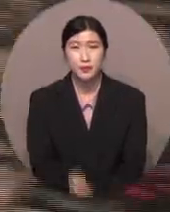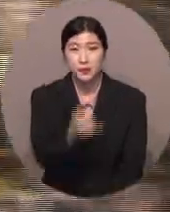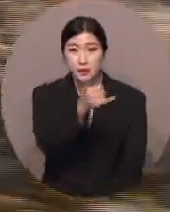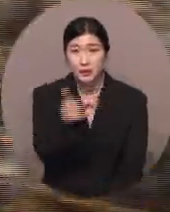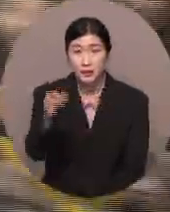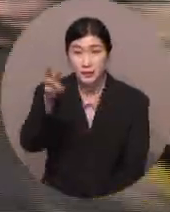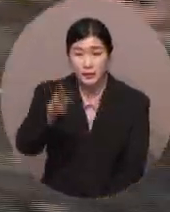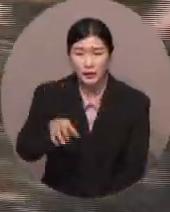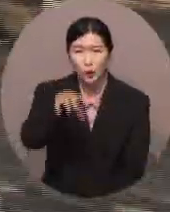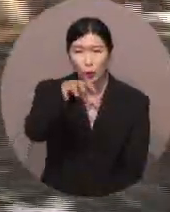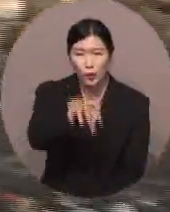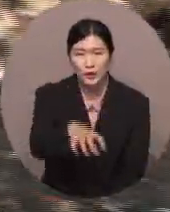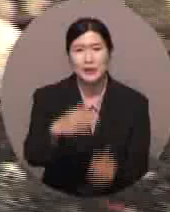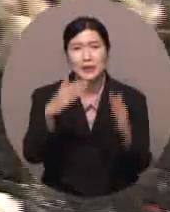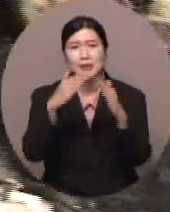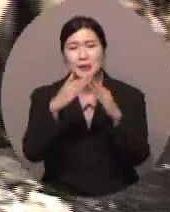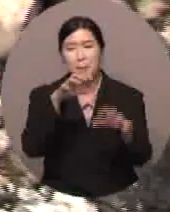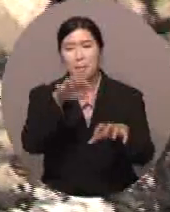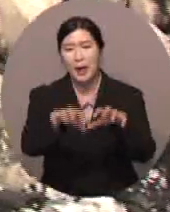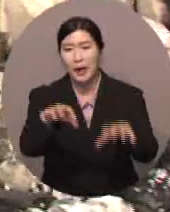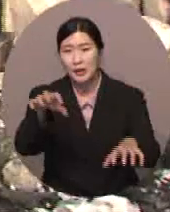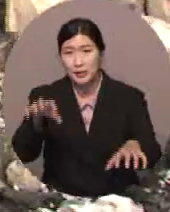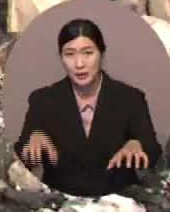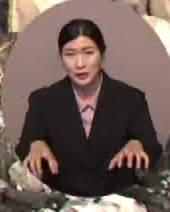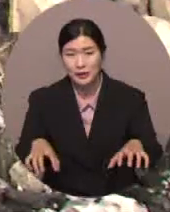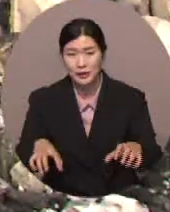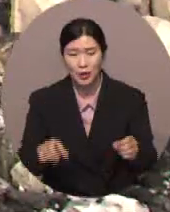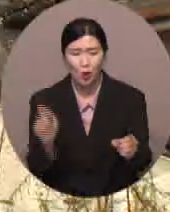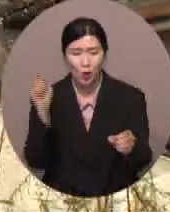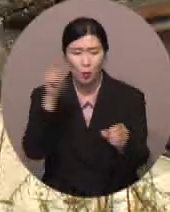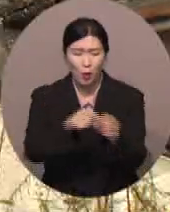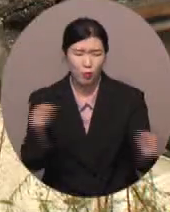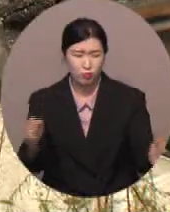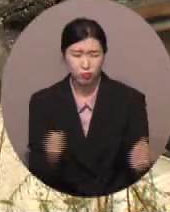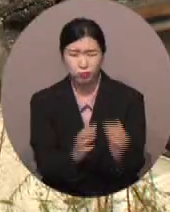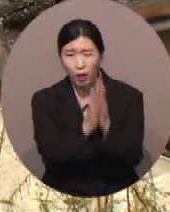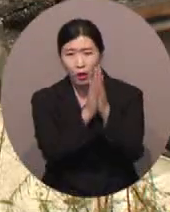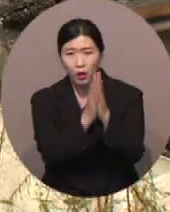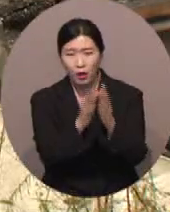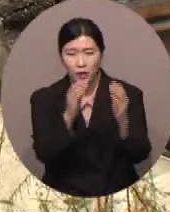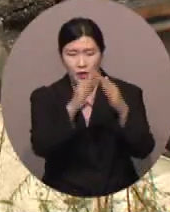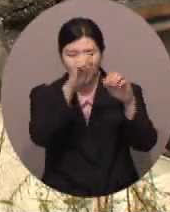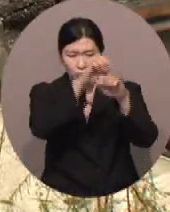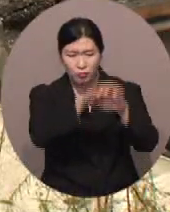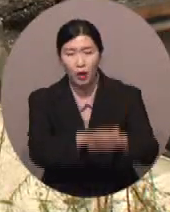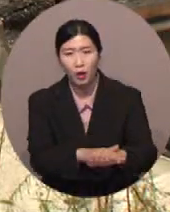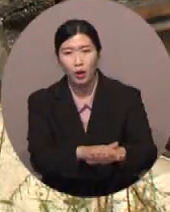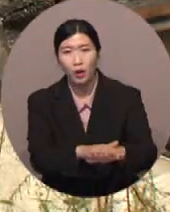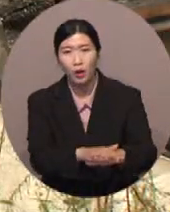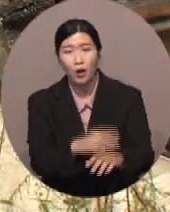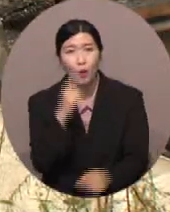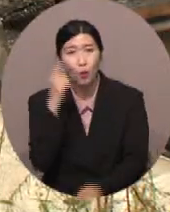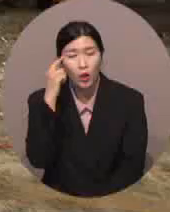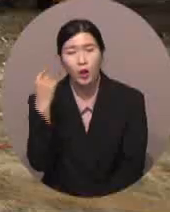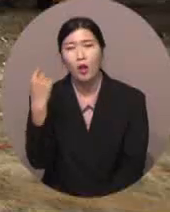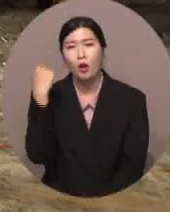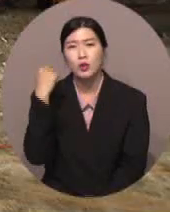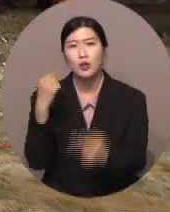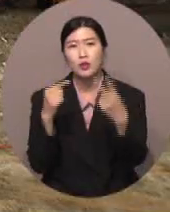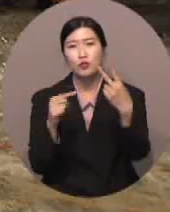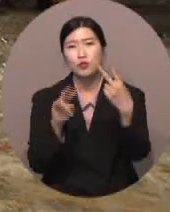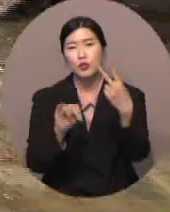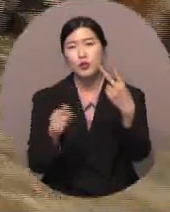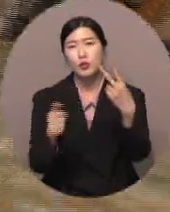세종 연기면의 한 주택가. 주택이 폭격을 맞은 듯 처참히 부서졌습니다. 어제 오후 2시